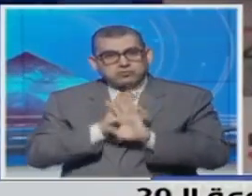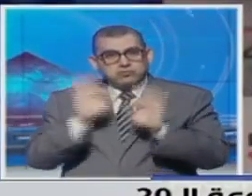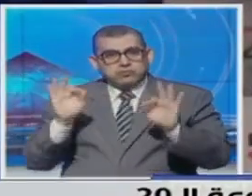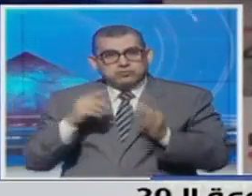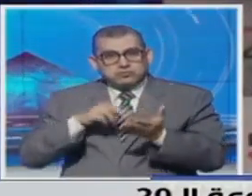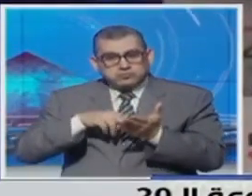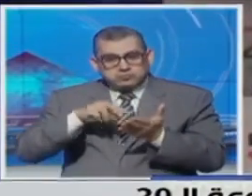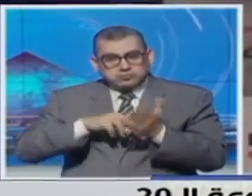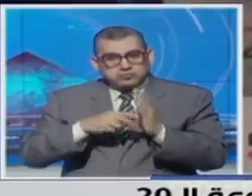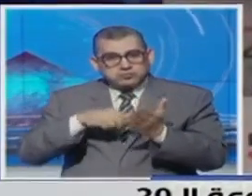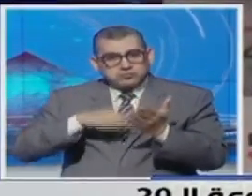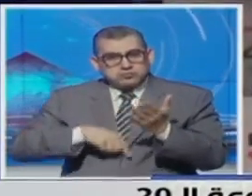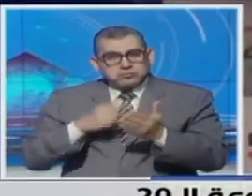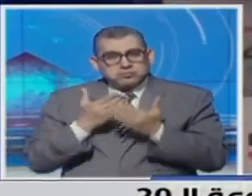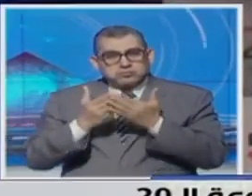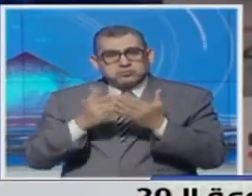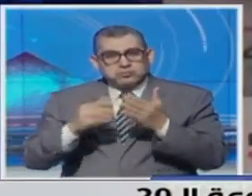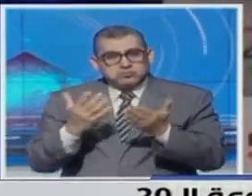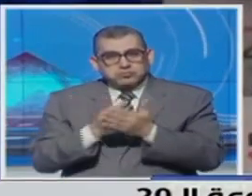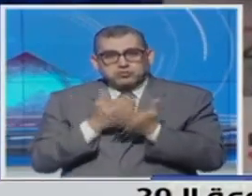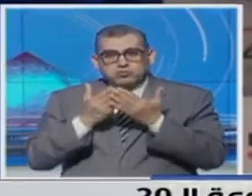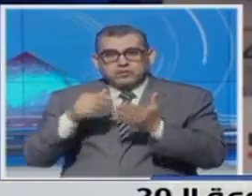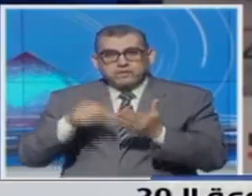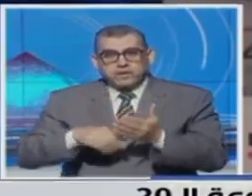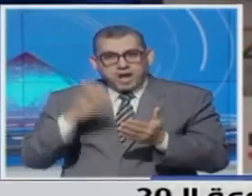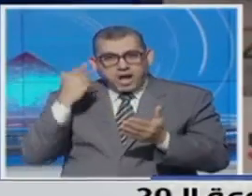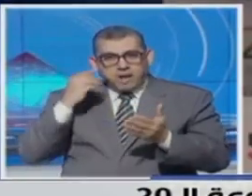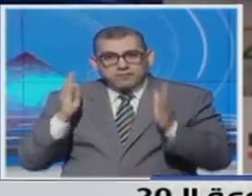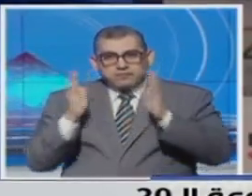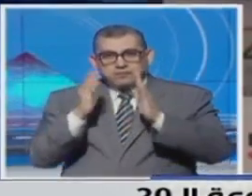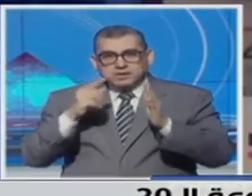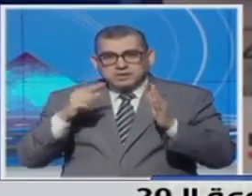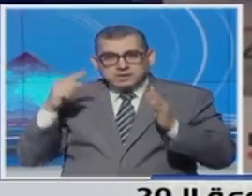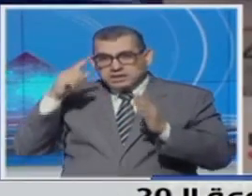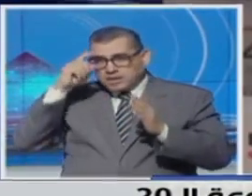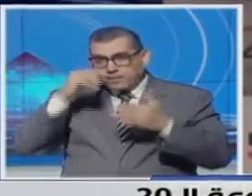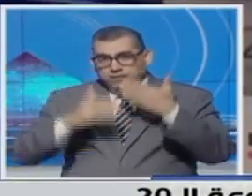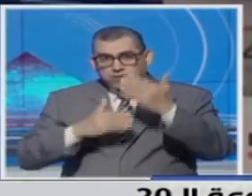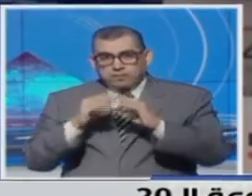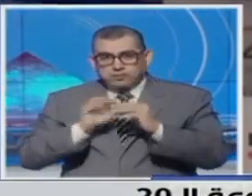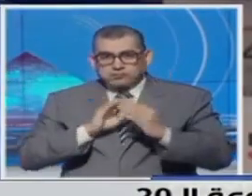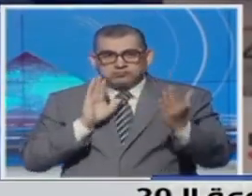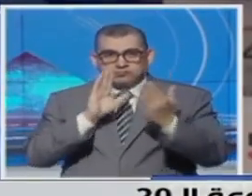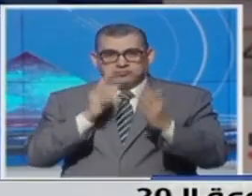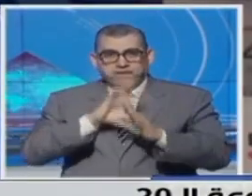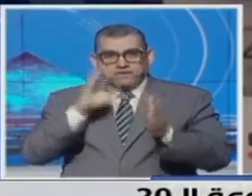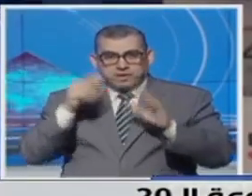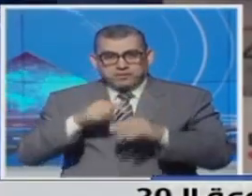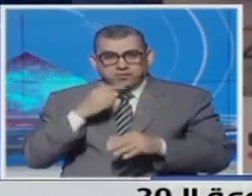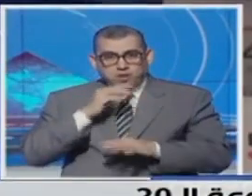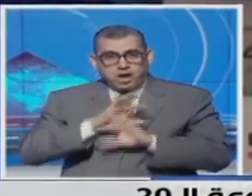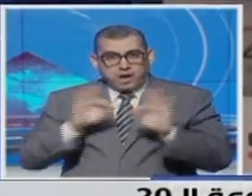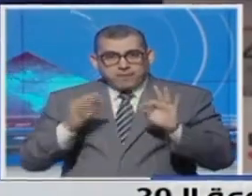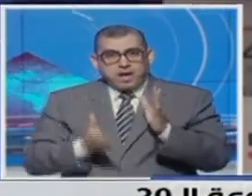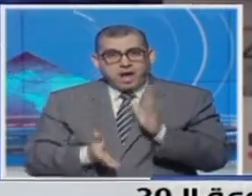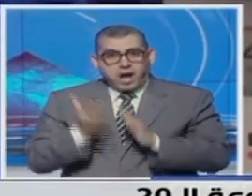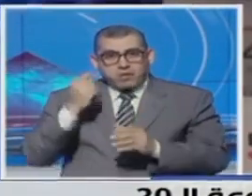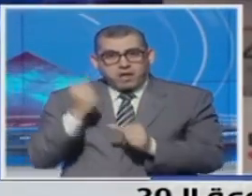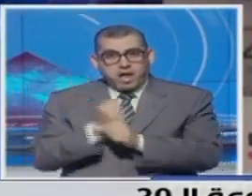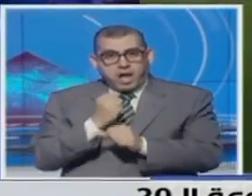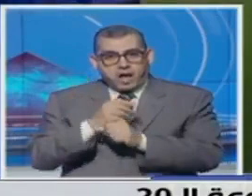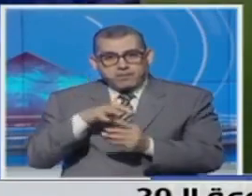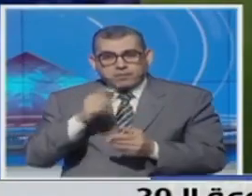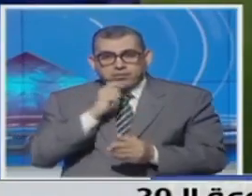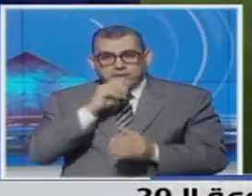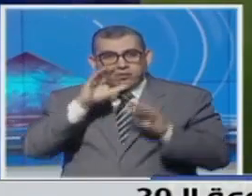إجراءات احترازية ساعدتها على مواجهة أثار وتداعيات التحديات التي تواجه العالم أجمع، خاصة في